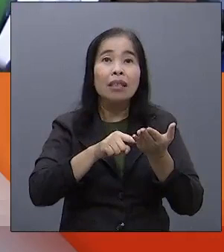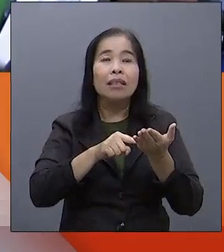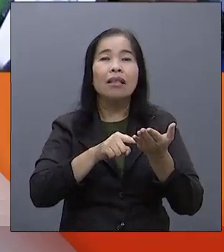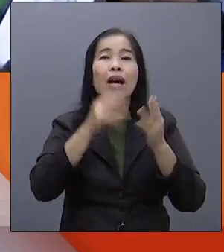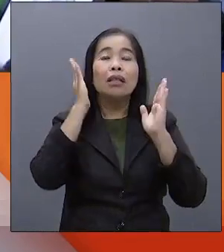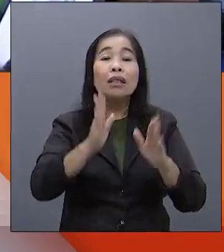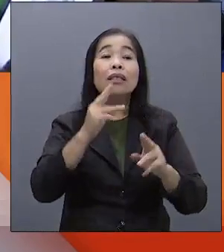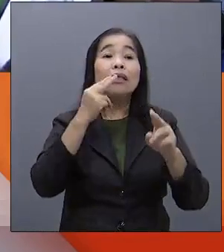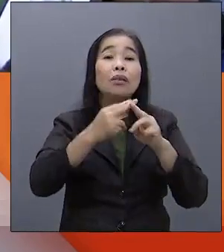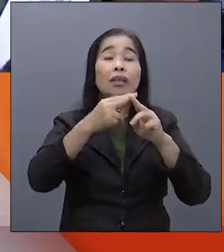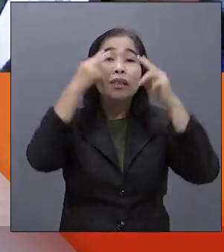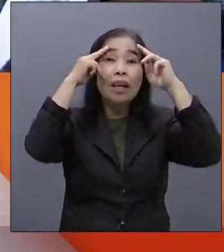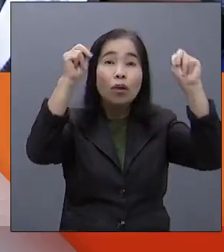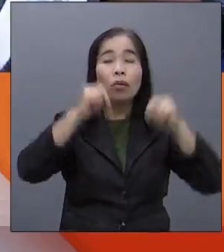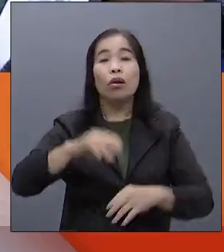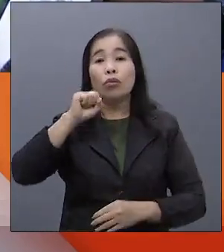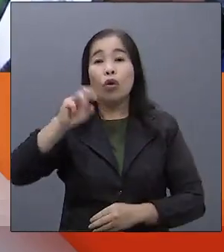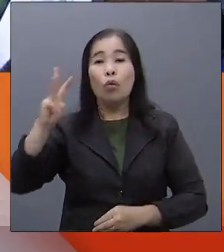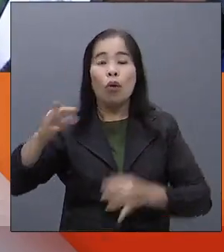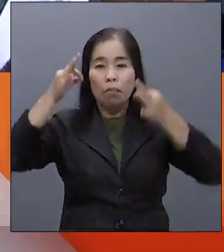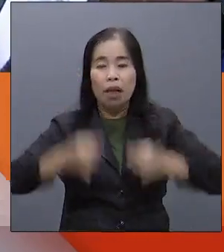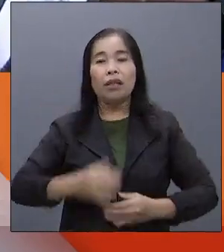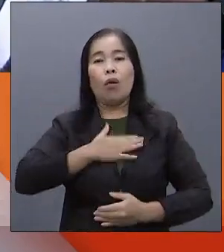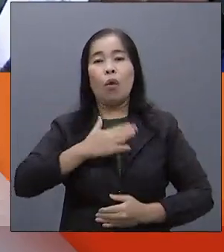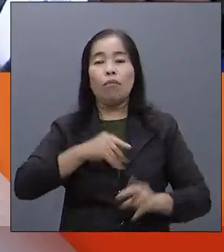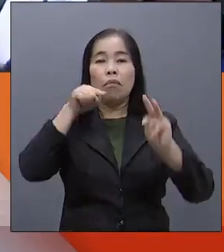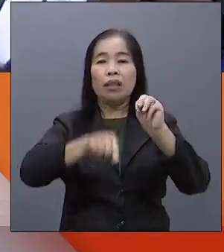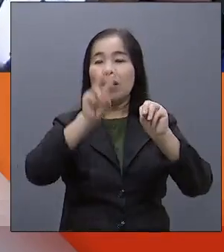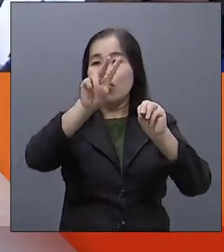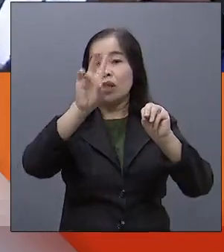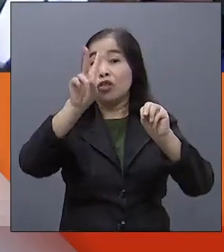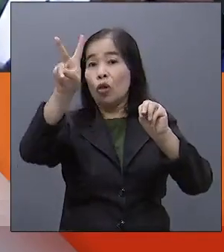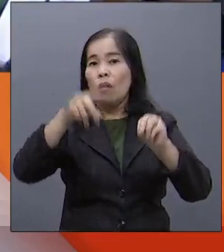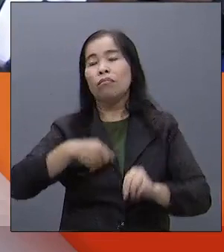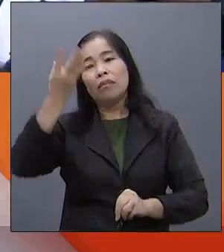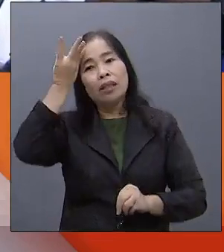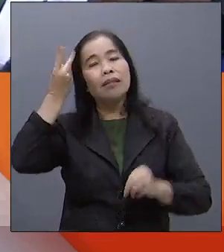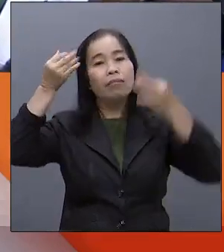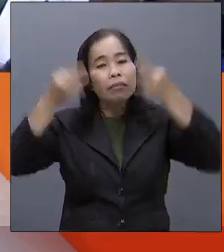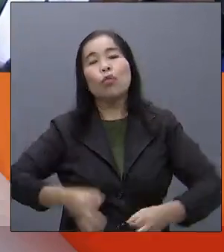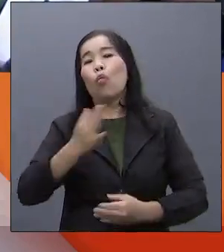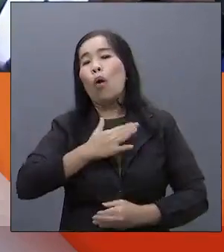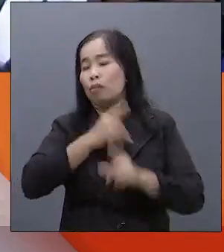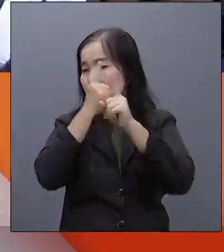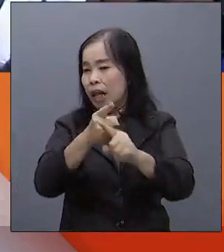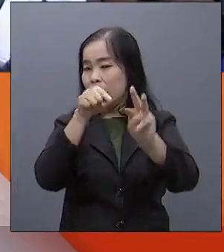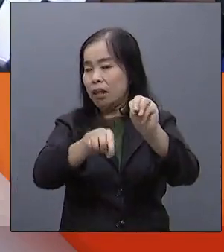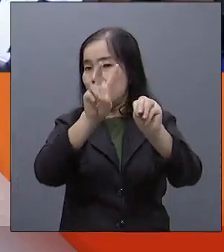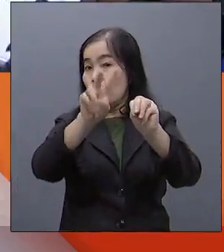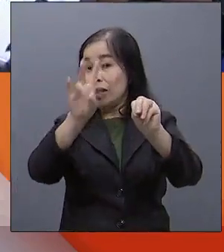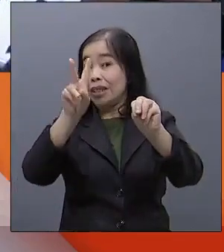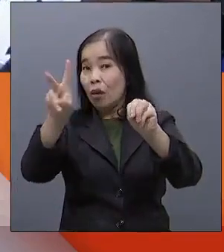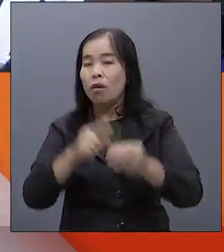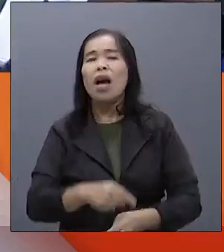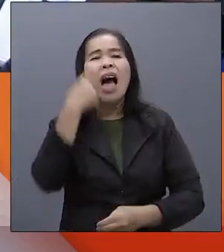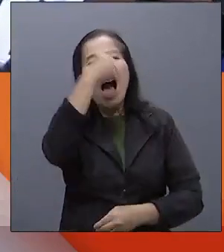ายกขึ้นมาเนี่ยสวจะใช้ตามมาตรา272ตรงนั้นเท่านั้นนะพิจารณาเห็นชอบหรือไม่เท่านั้นครับส่วนใครจะตั้งรัฐบาลกับ